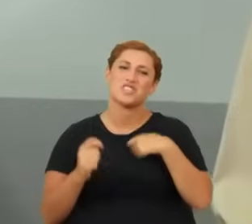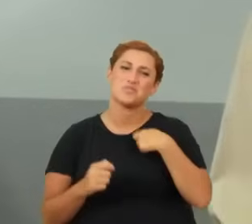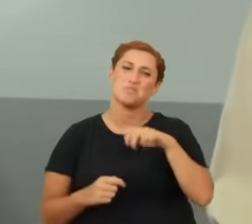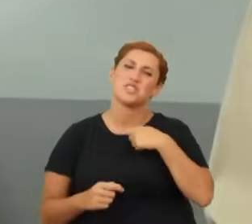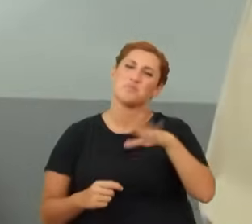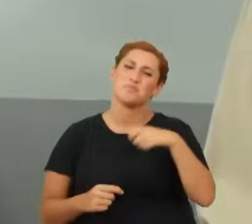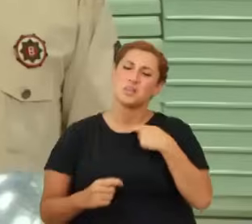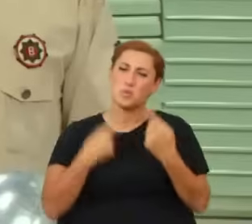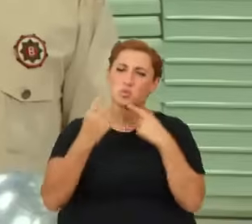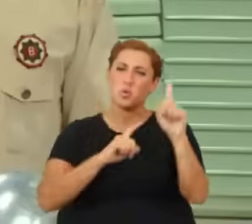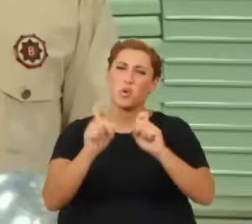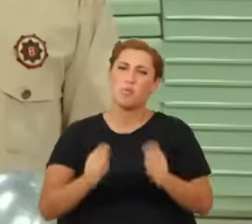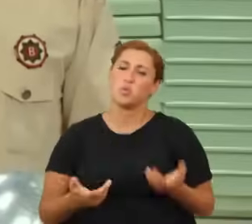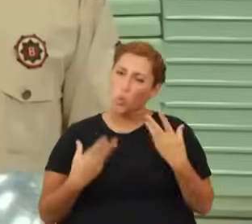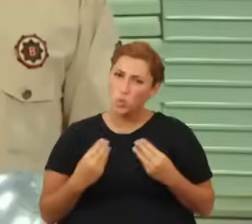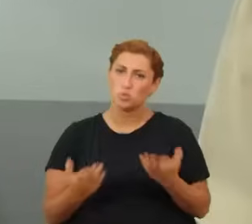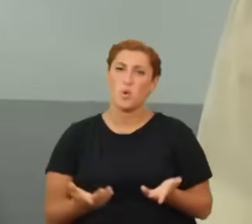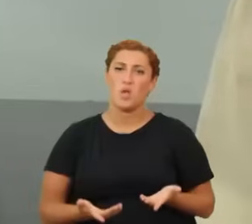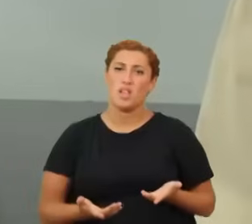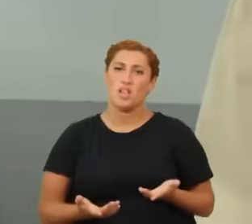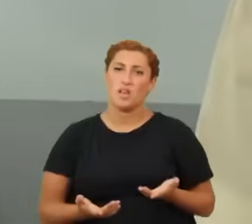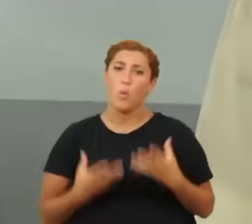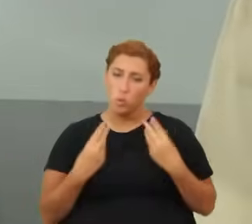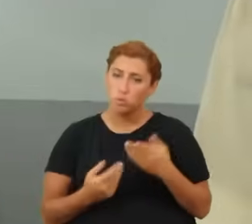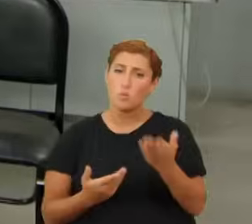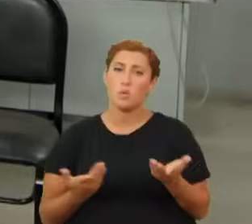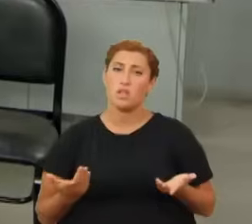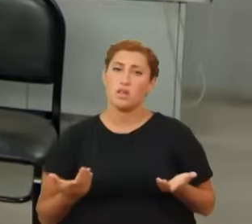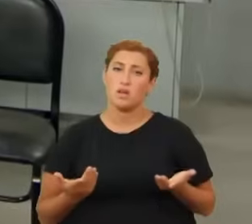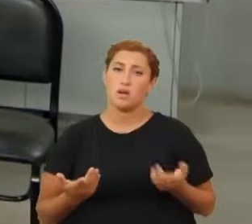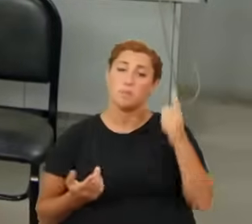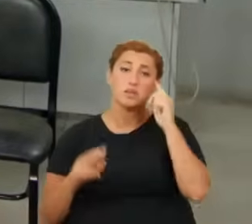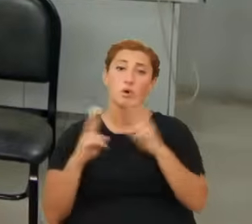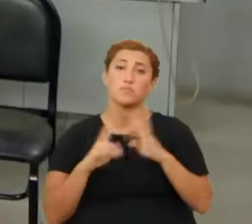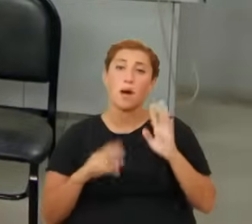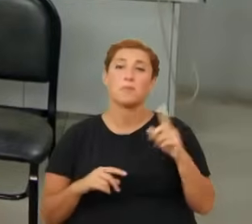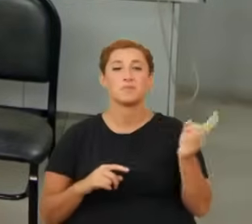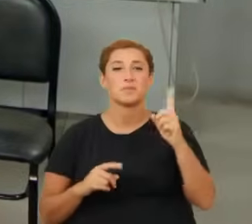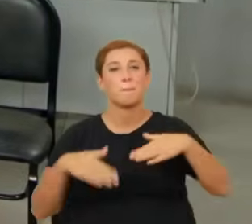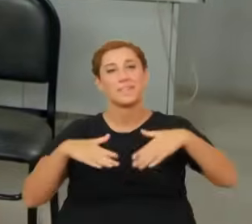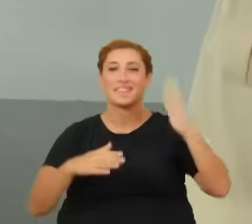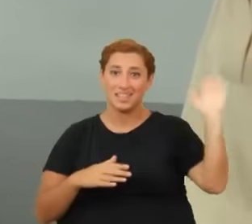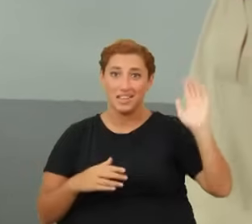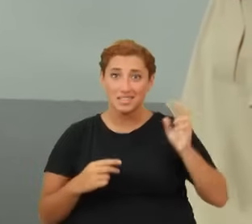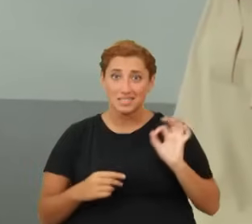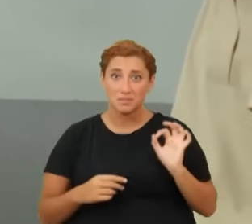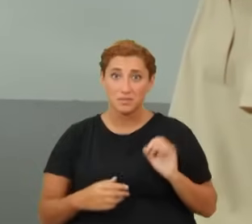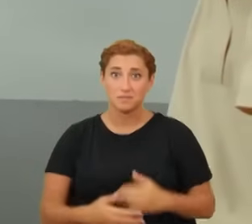saçmalama ya, saçmalama. Saçma sapan sorular soruyorsun bana. Olur mu öyle şey? Olur mu öyle şey ya? Başkomiserim, ama arada bir pikniğe gideriz değil mi?